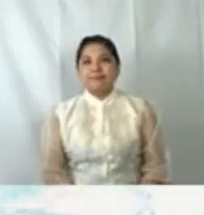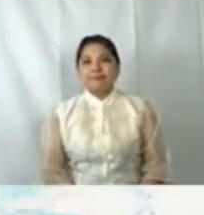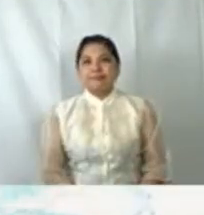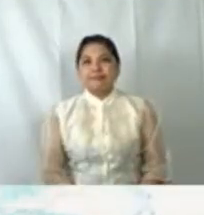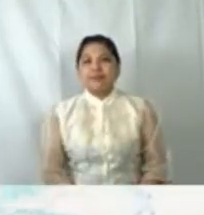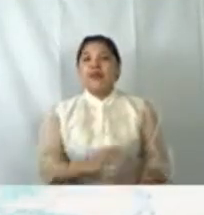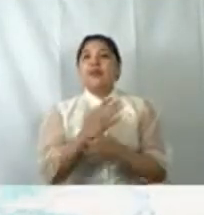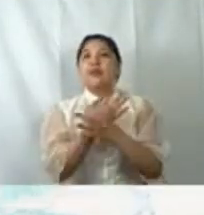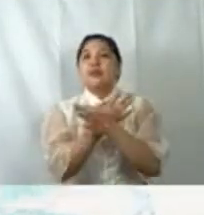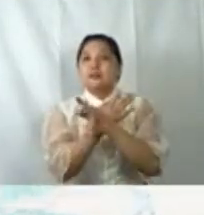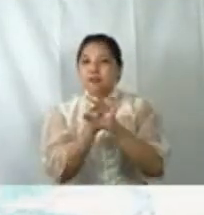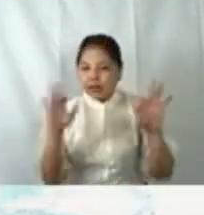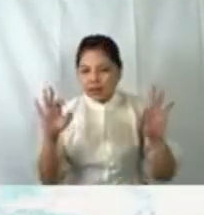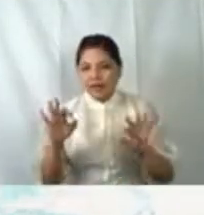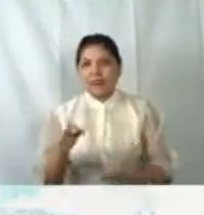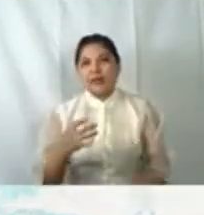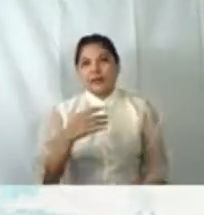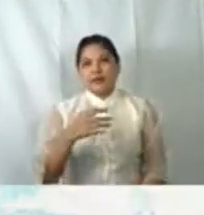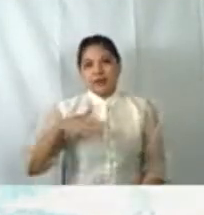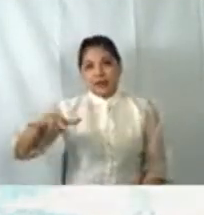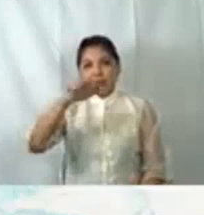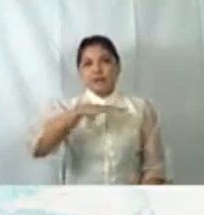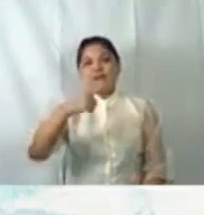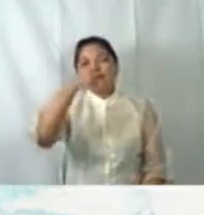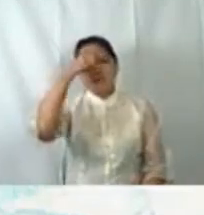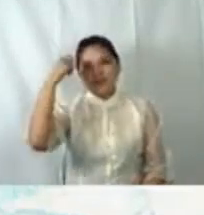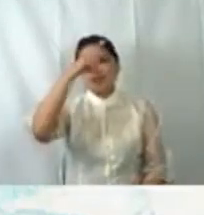malaya tayo dahil sa ating mga bayani.